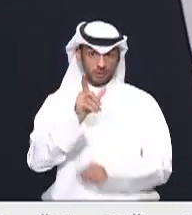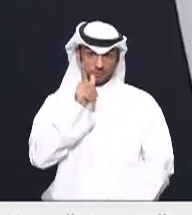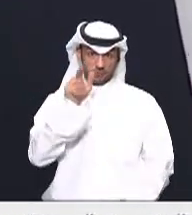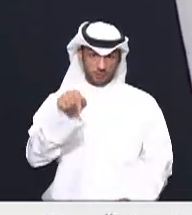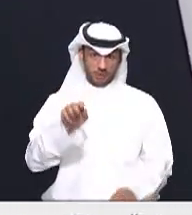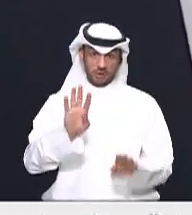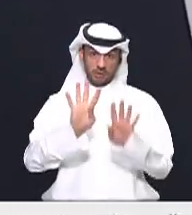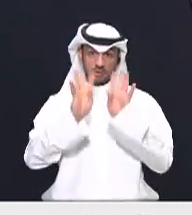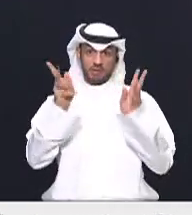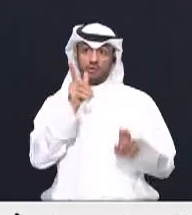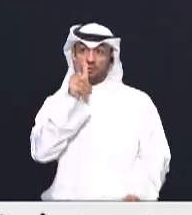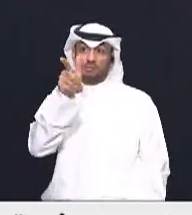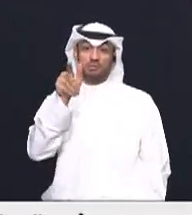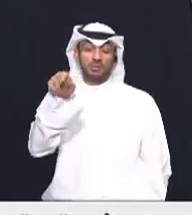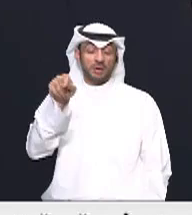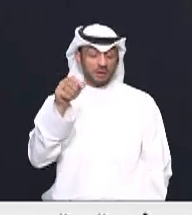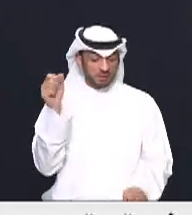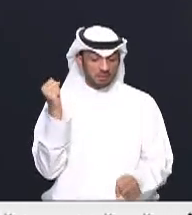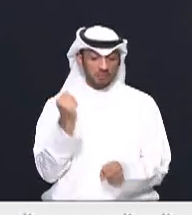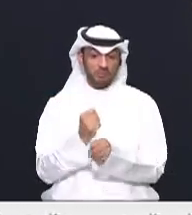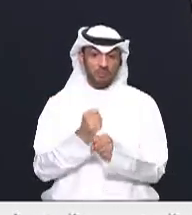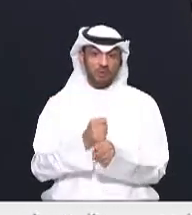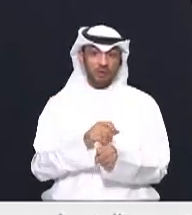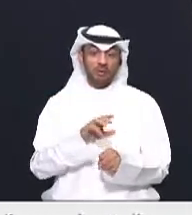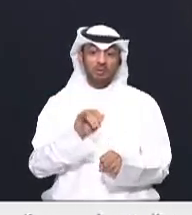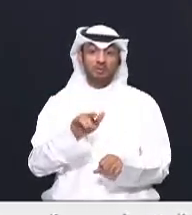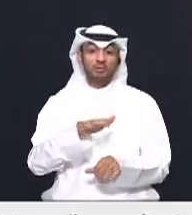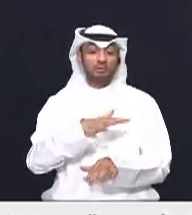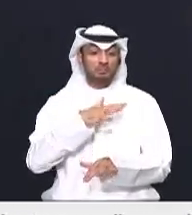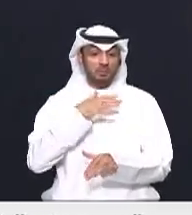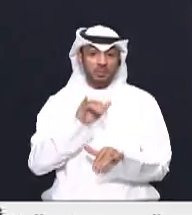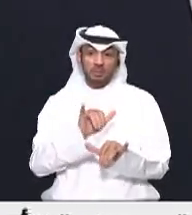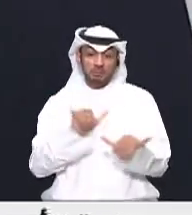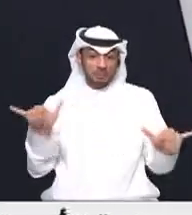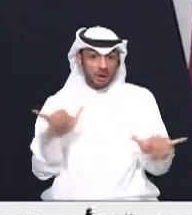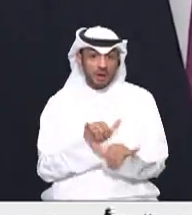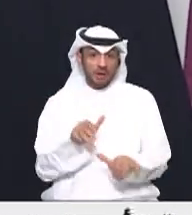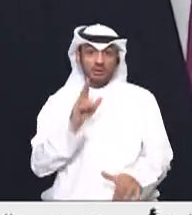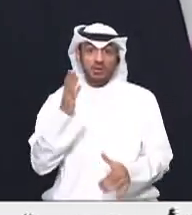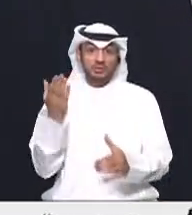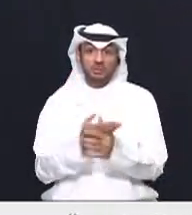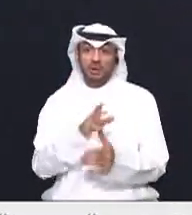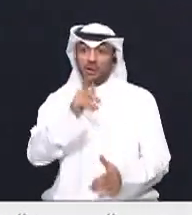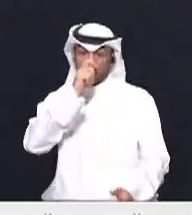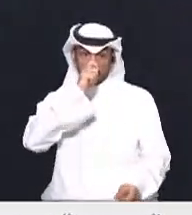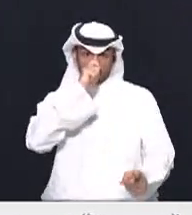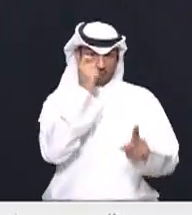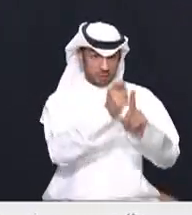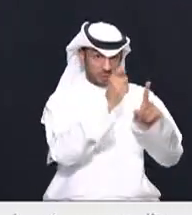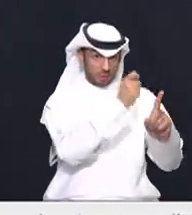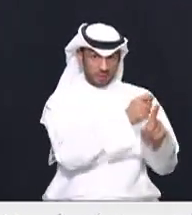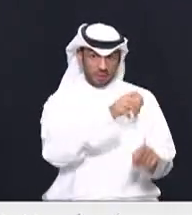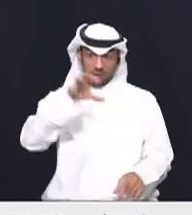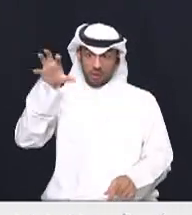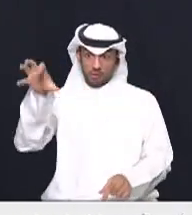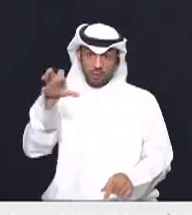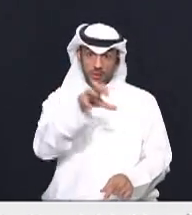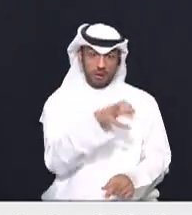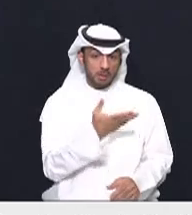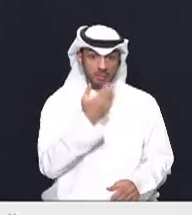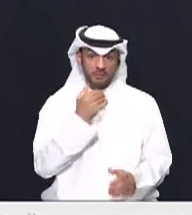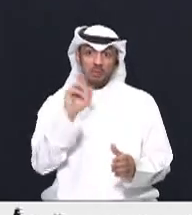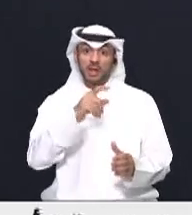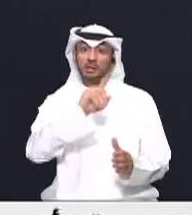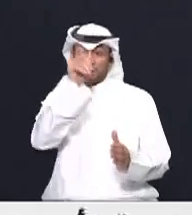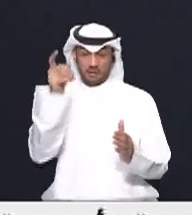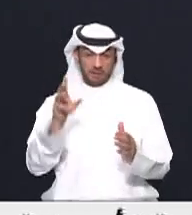أصبح شبه عاجز، بالإضافة إلى أنه لا تكون هناك حتى محاسبات لبعض المنع للقرارات.